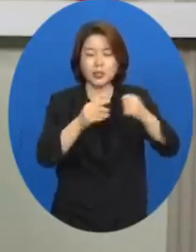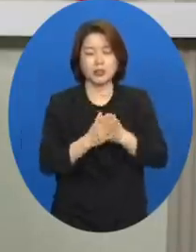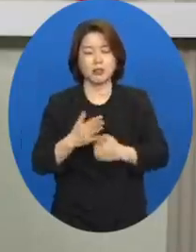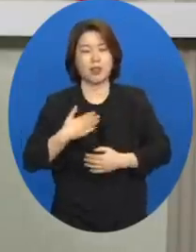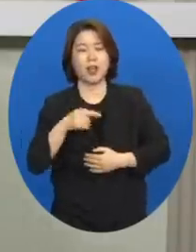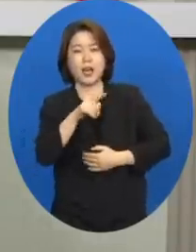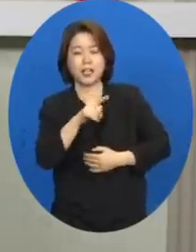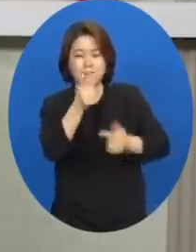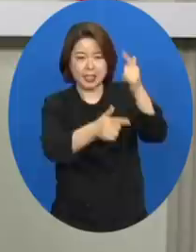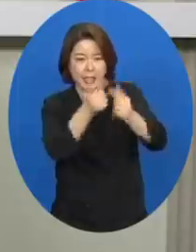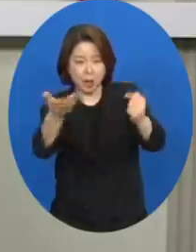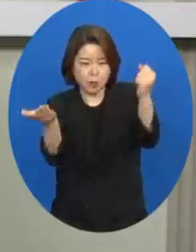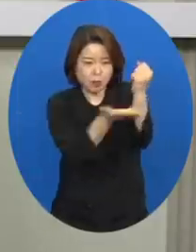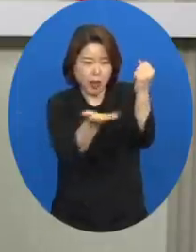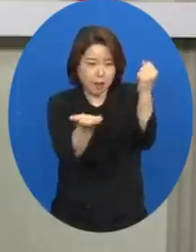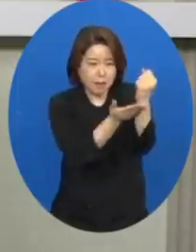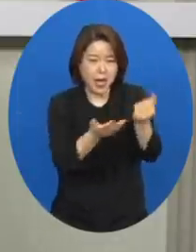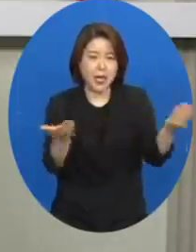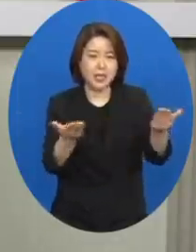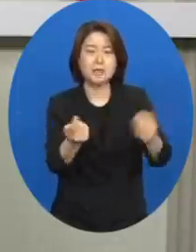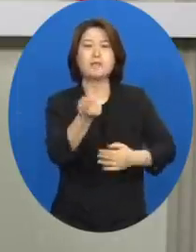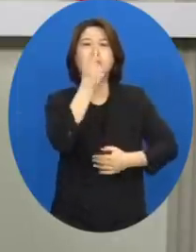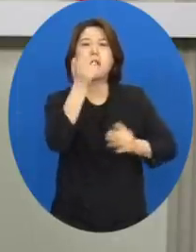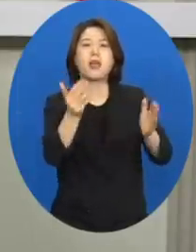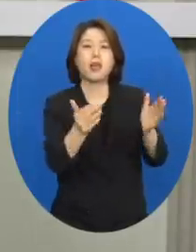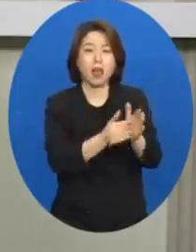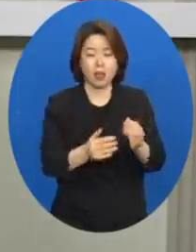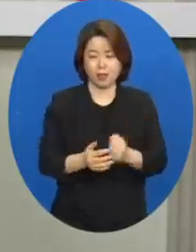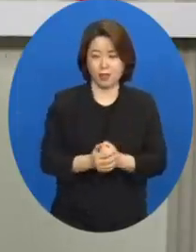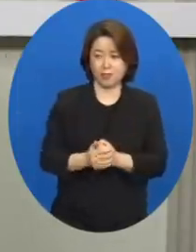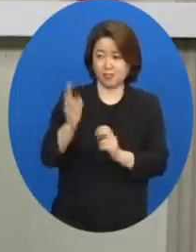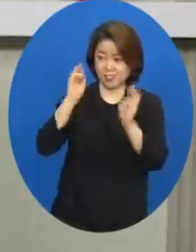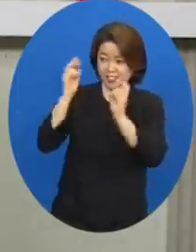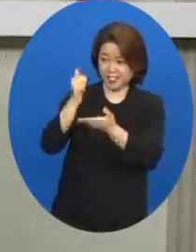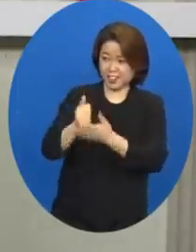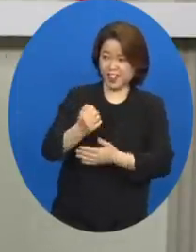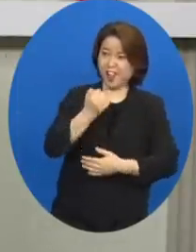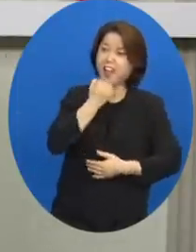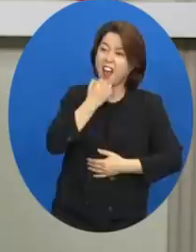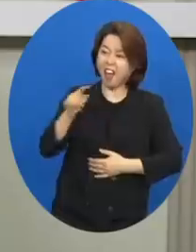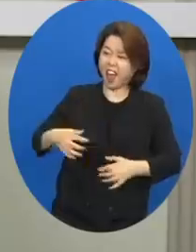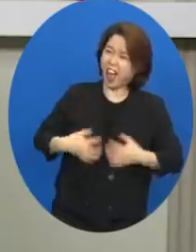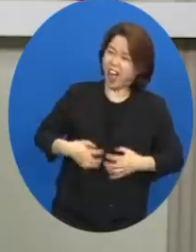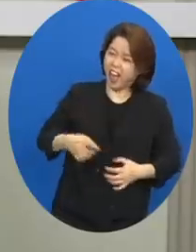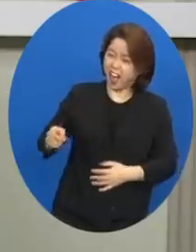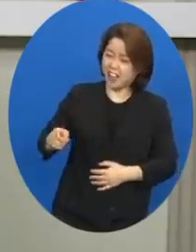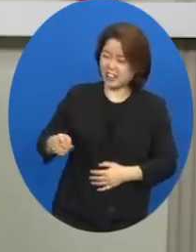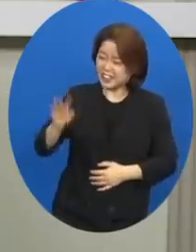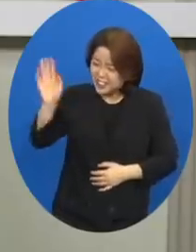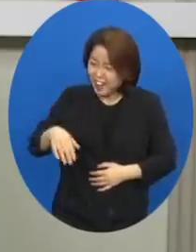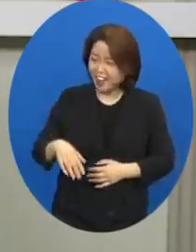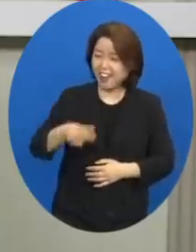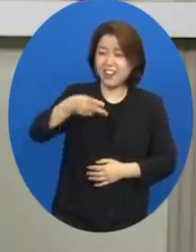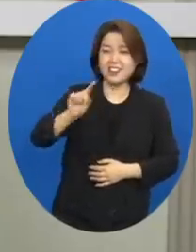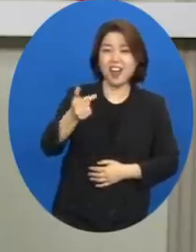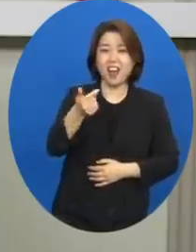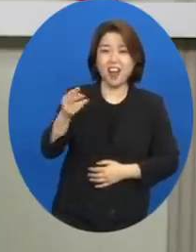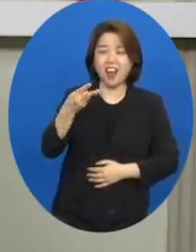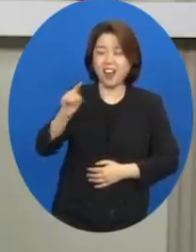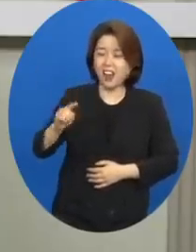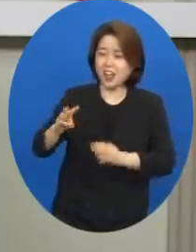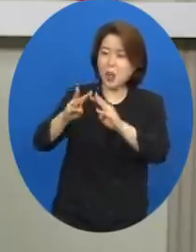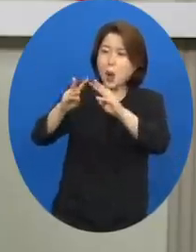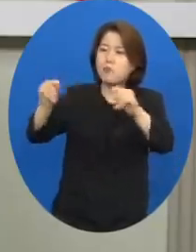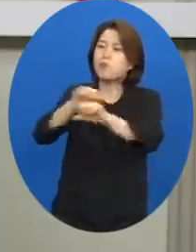하는 법을 배웠습니다 그 사장이 껄껄 웃으면서 사라 는 4막 2장 아 거기 가 어떻게